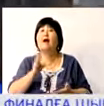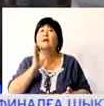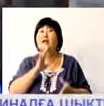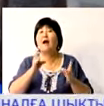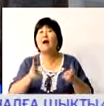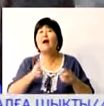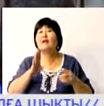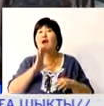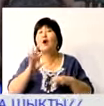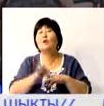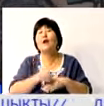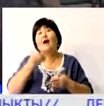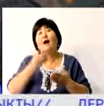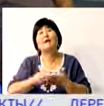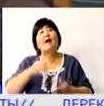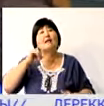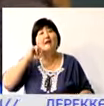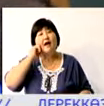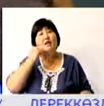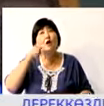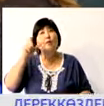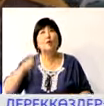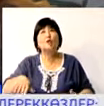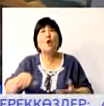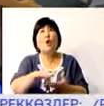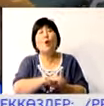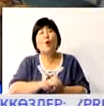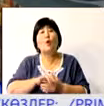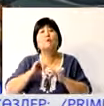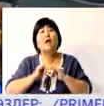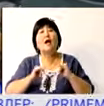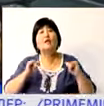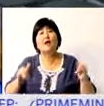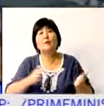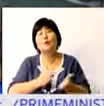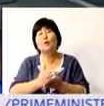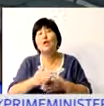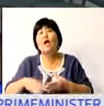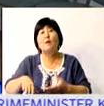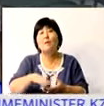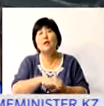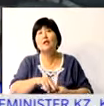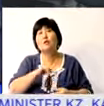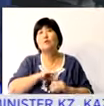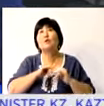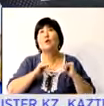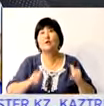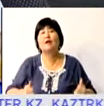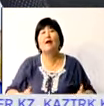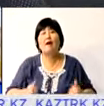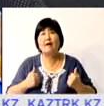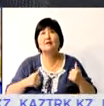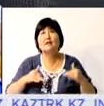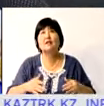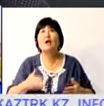аяулы жар, ардақты әже. Бүгінде Азаматтық қоғам институтын дамыту бағытында бірлестік жұмысын өркендетуге ат салысып